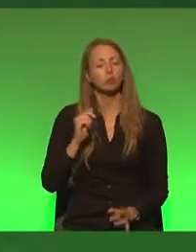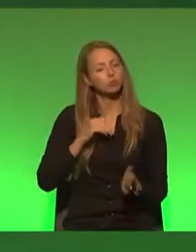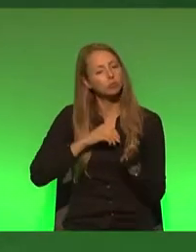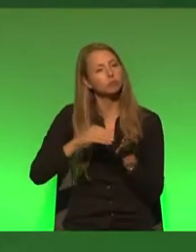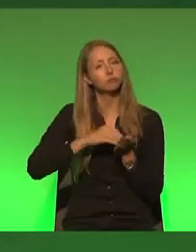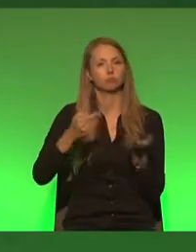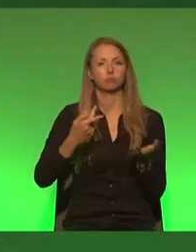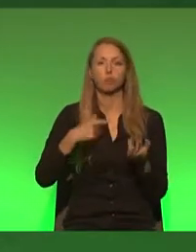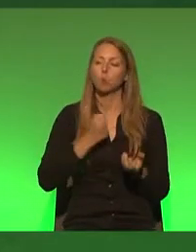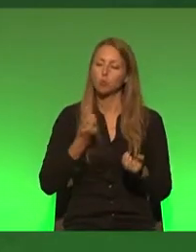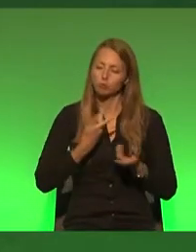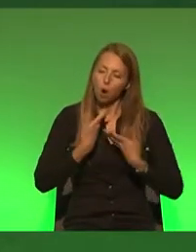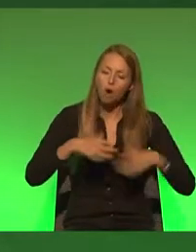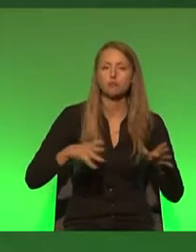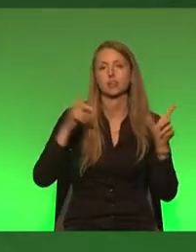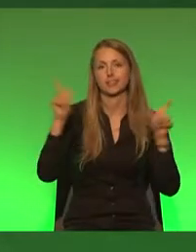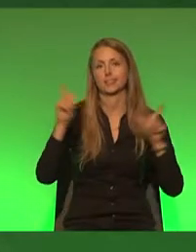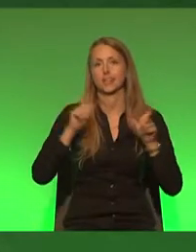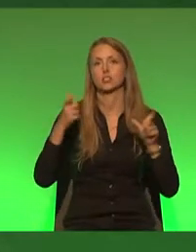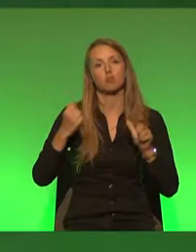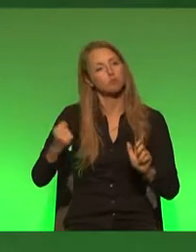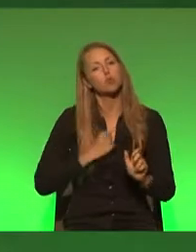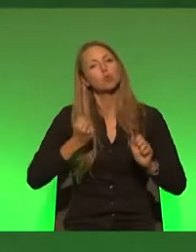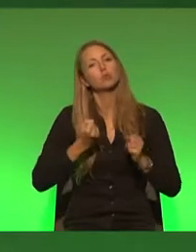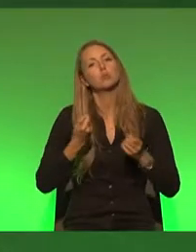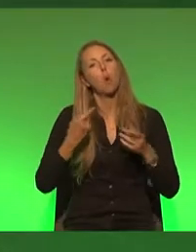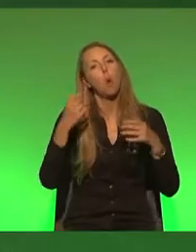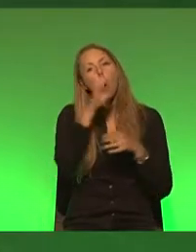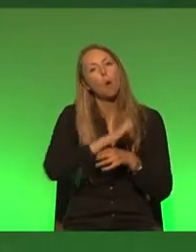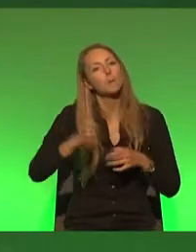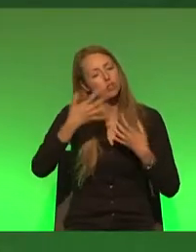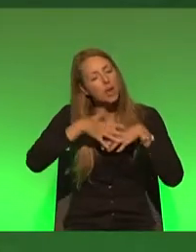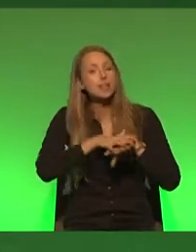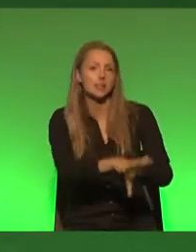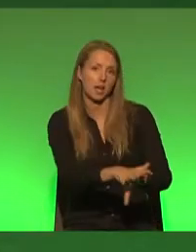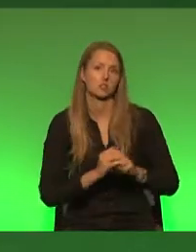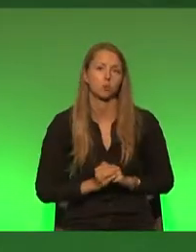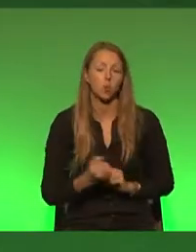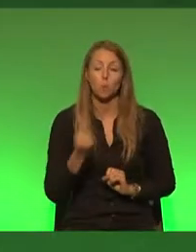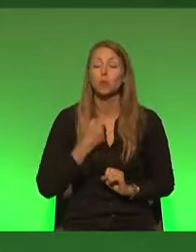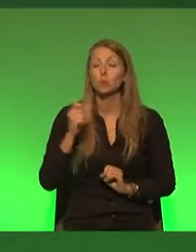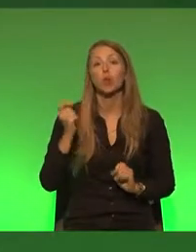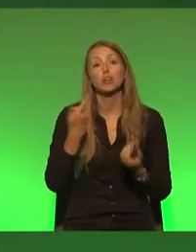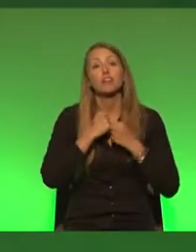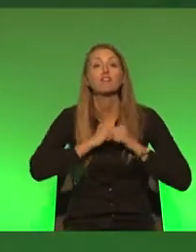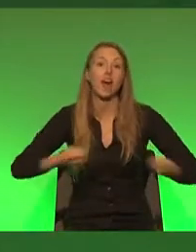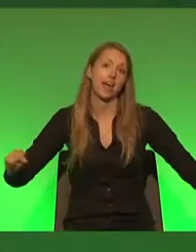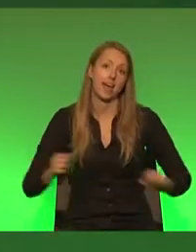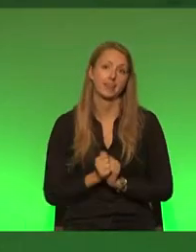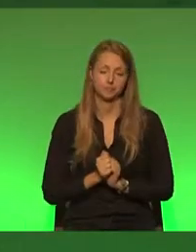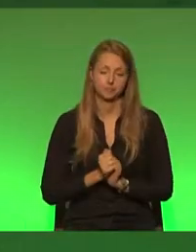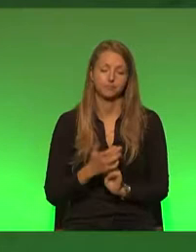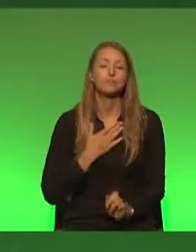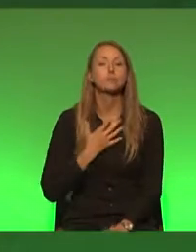offene Gesellschaft, mutig ist die europäische Integration und Mut, das ist Freiheit. Ich wünsche mir